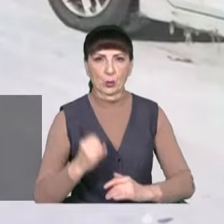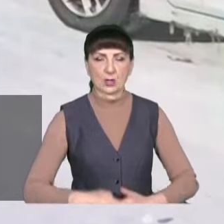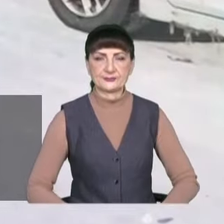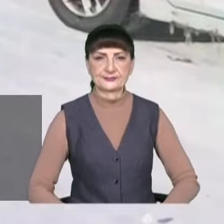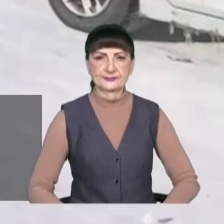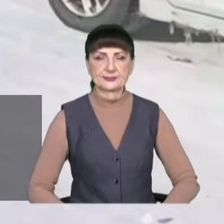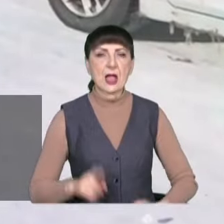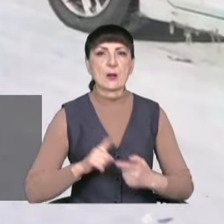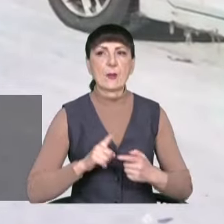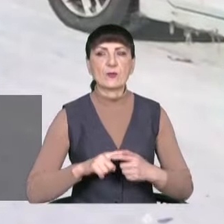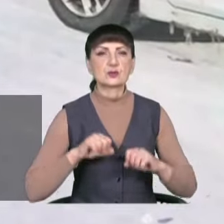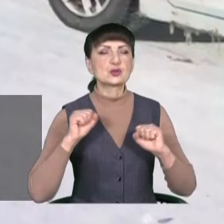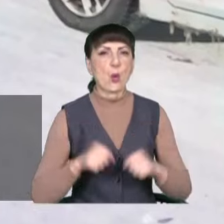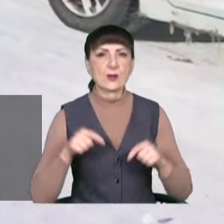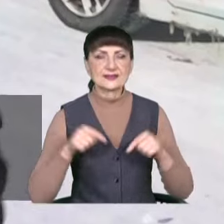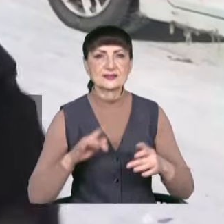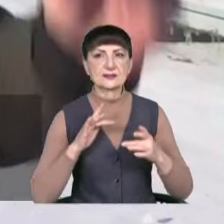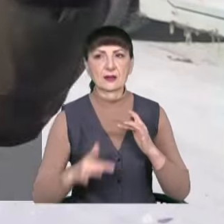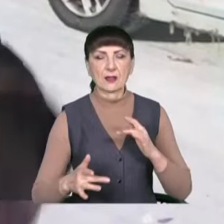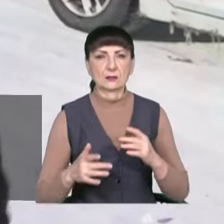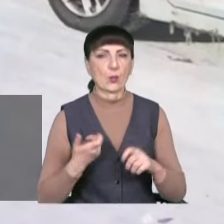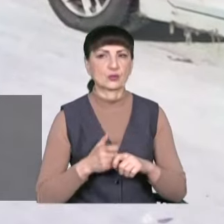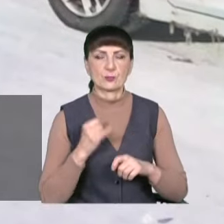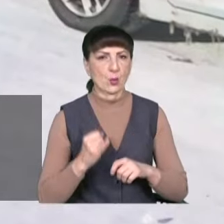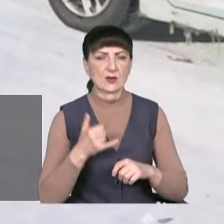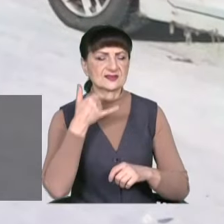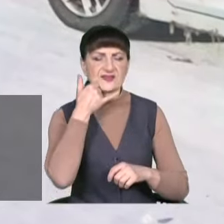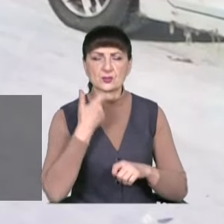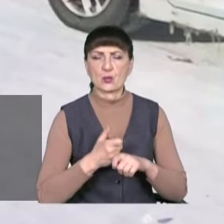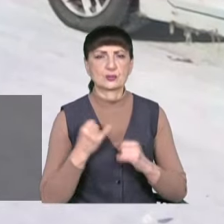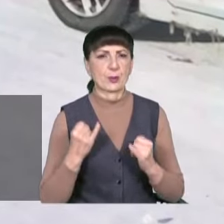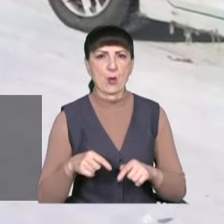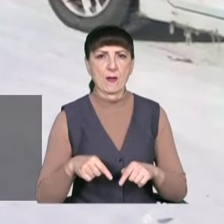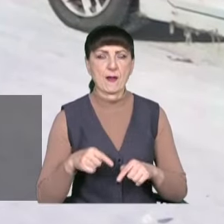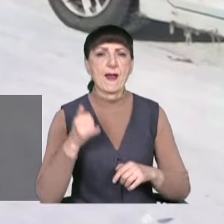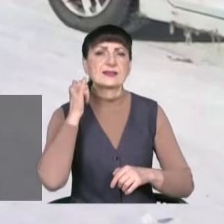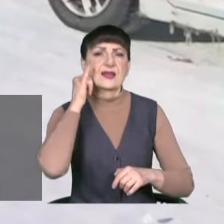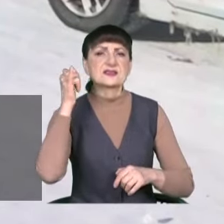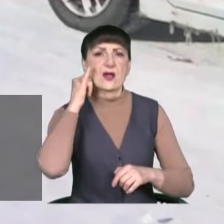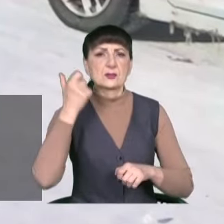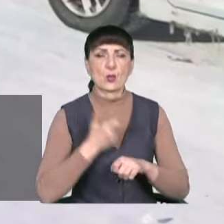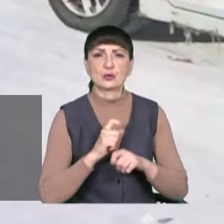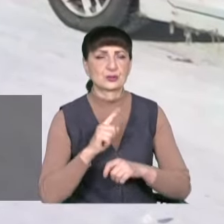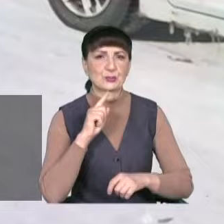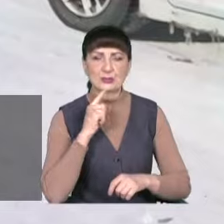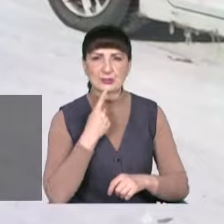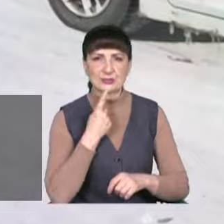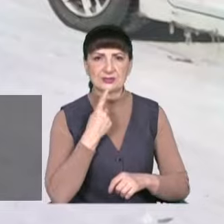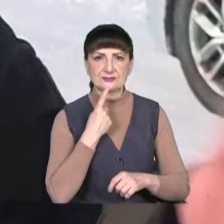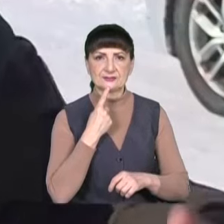поводу скорой здесь. Допустим, здесь связь очень плохая. И дозвониться до них очень